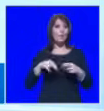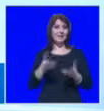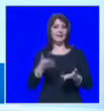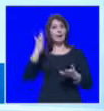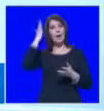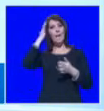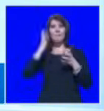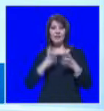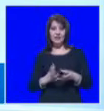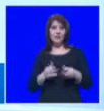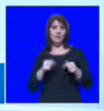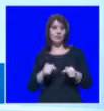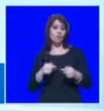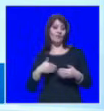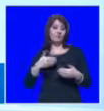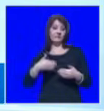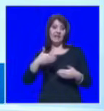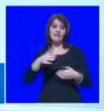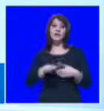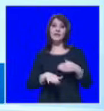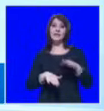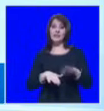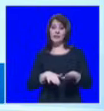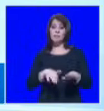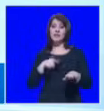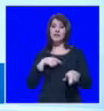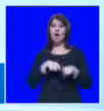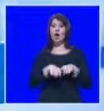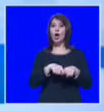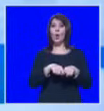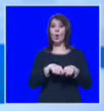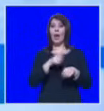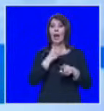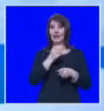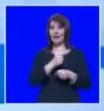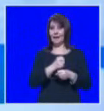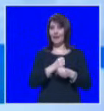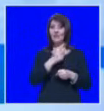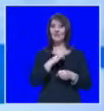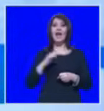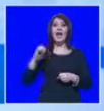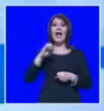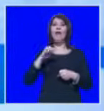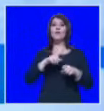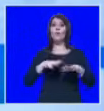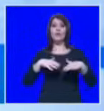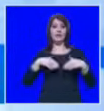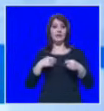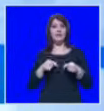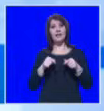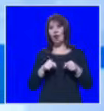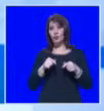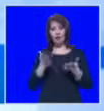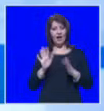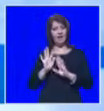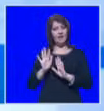че това са следващите стъпки, които планираме с колегите от Европарламента. Това ли ще бъде вашия принос към кампанията